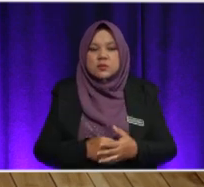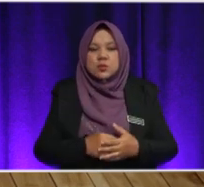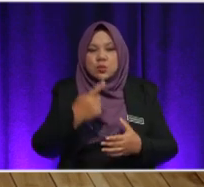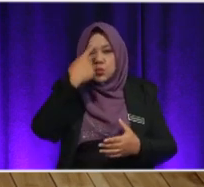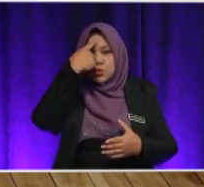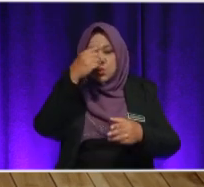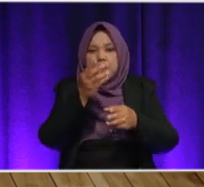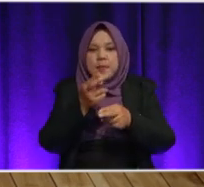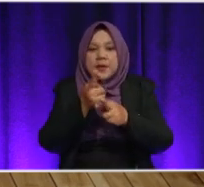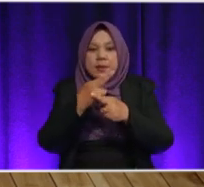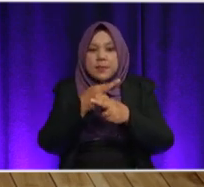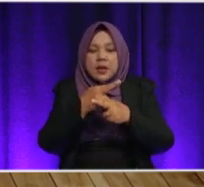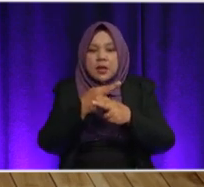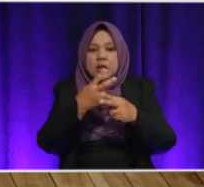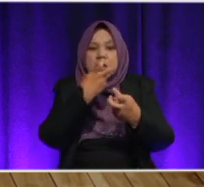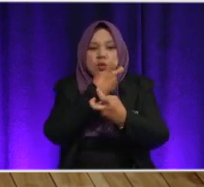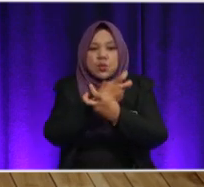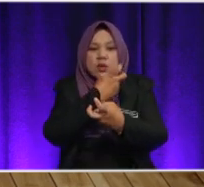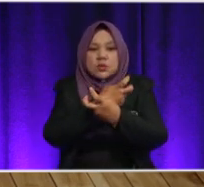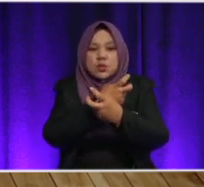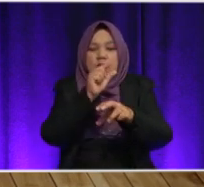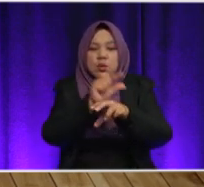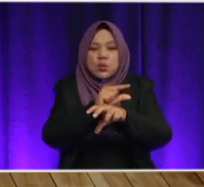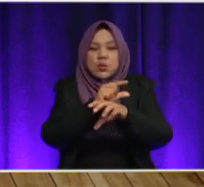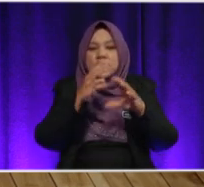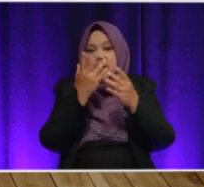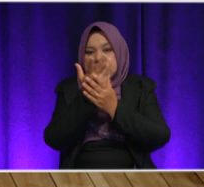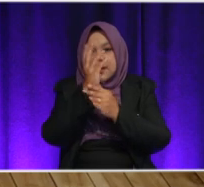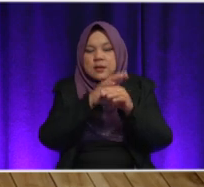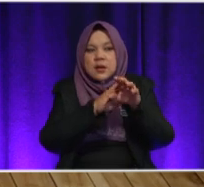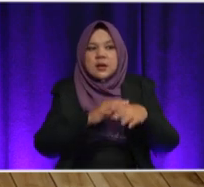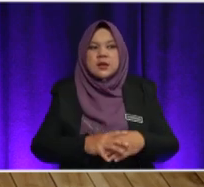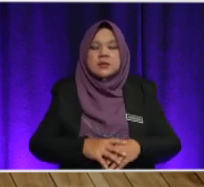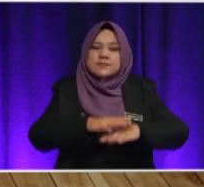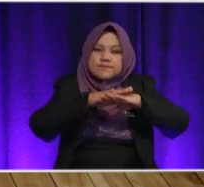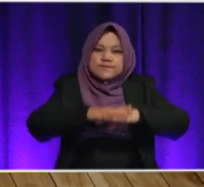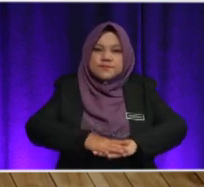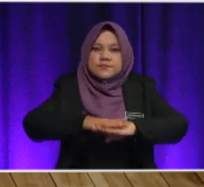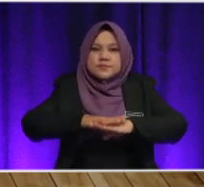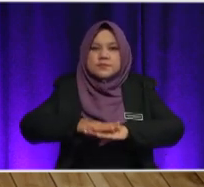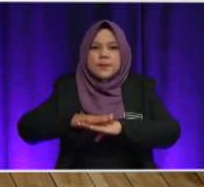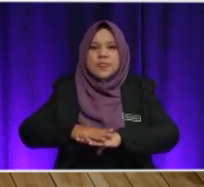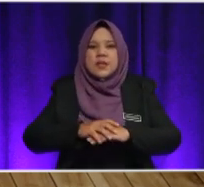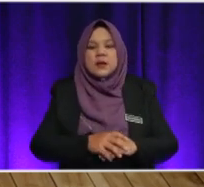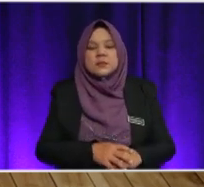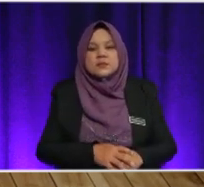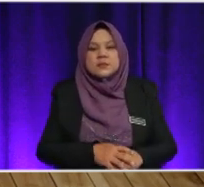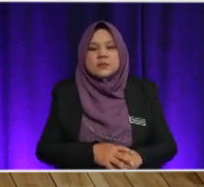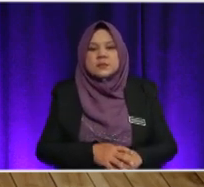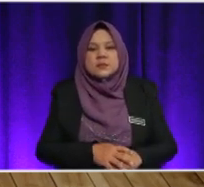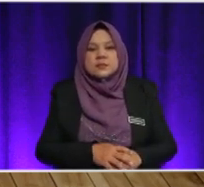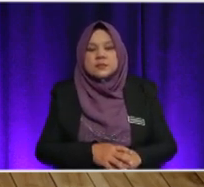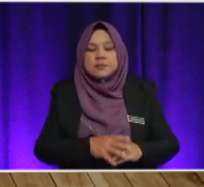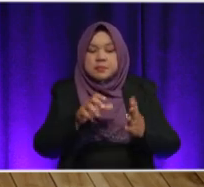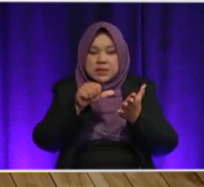semula kedudukan tulang menggunakan tangan dia akan membetulkan tekan tekan-tekan dan kiro berarti ini